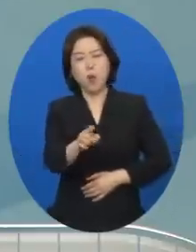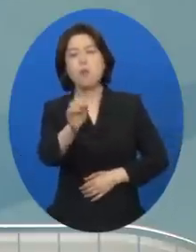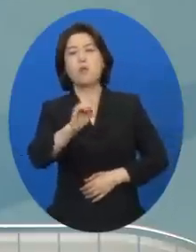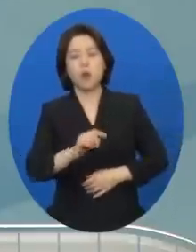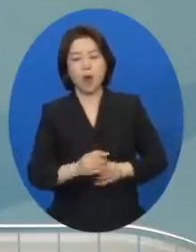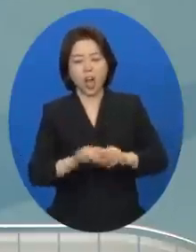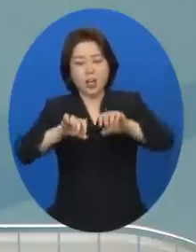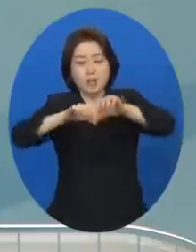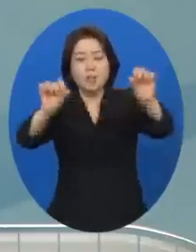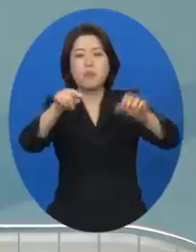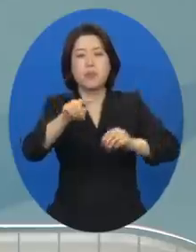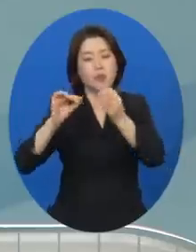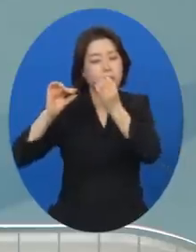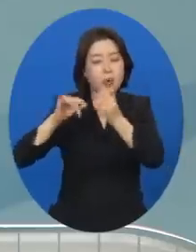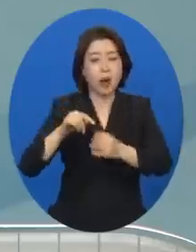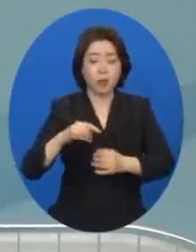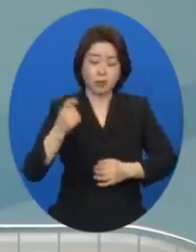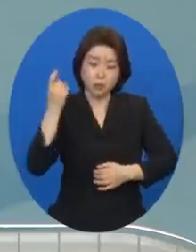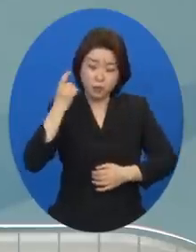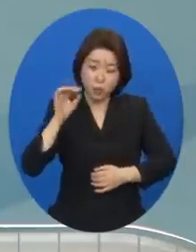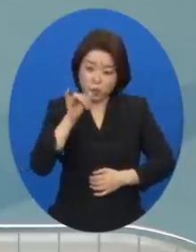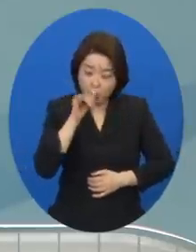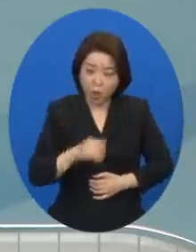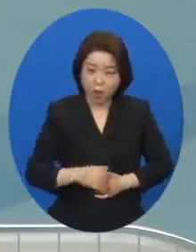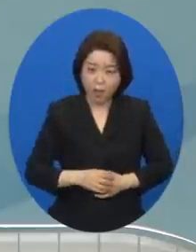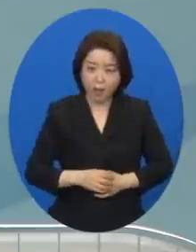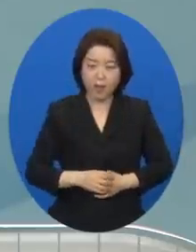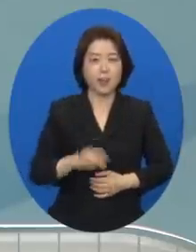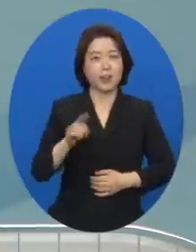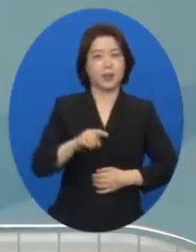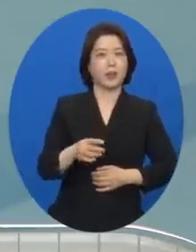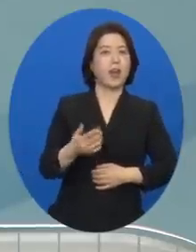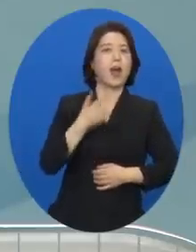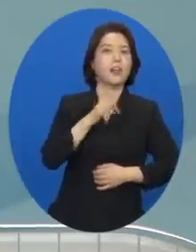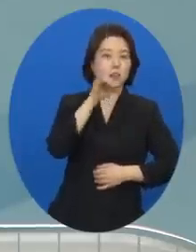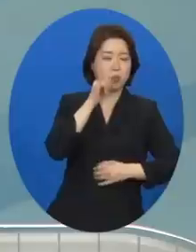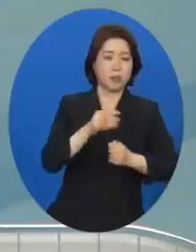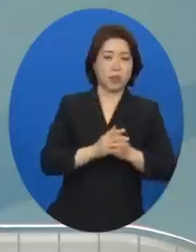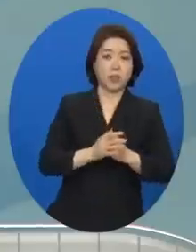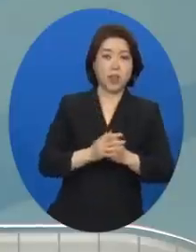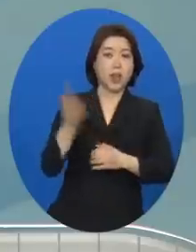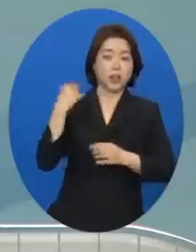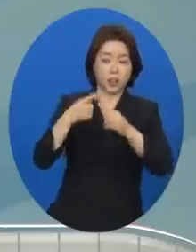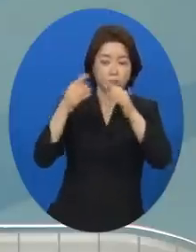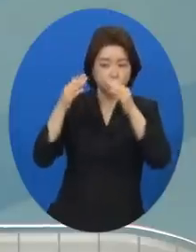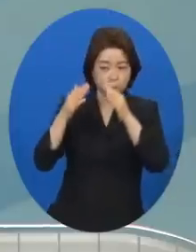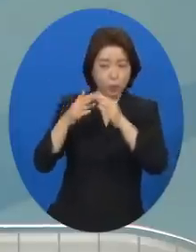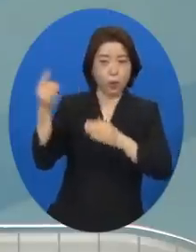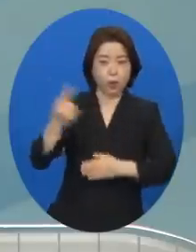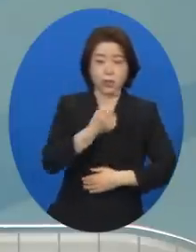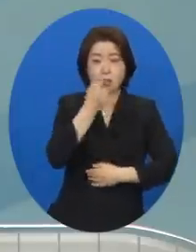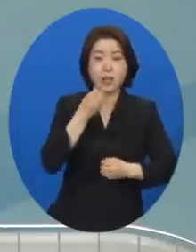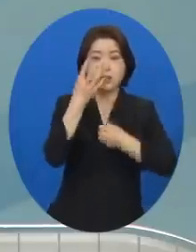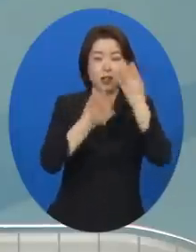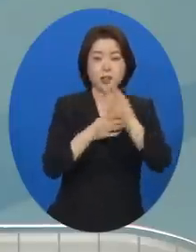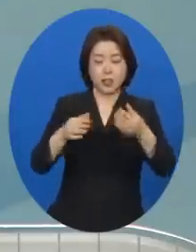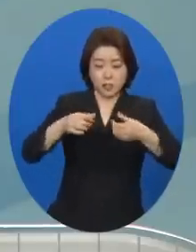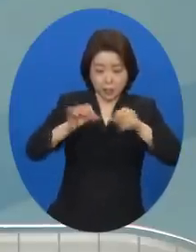깨진 플룻을 우리 교회 와서 간증 할 때 그 플러스로 연주도 했었죠